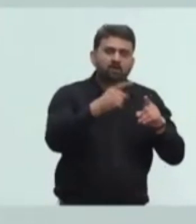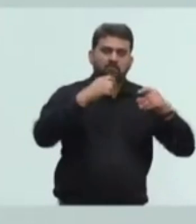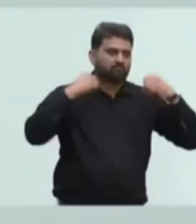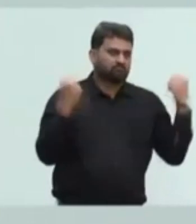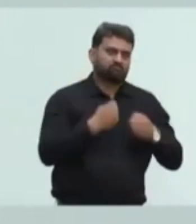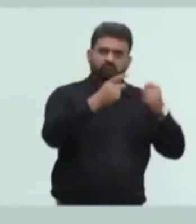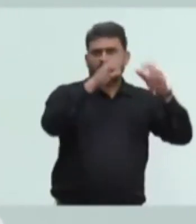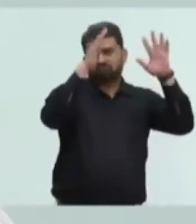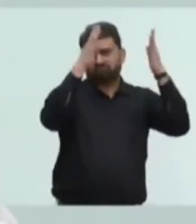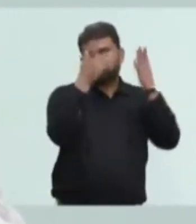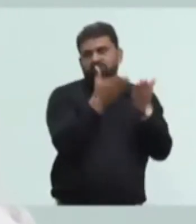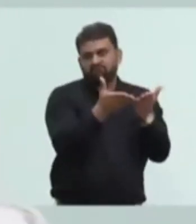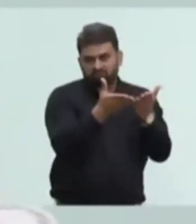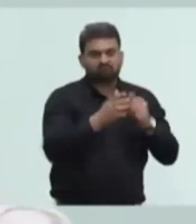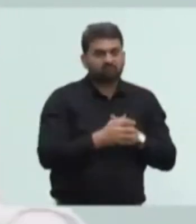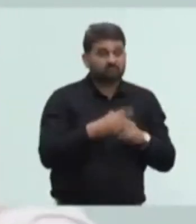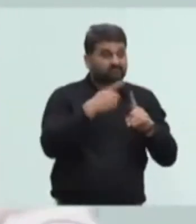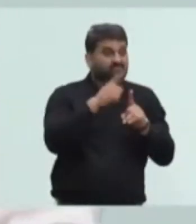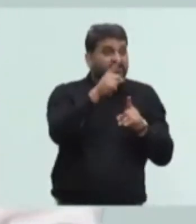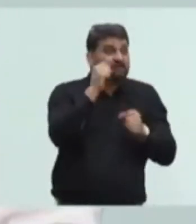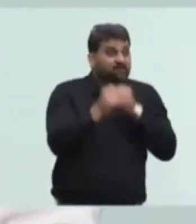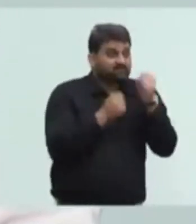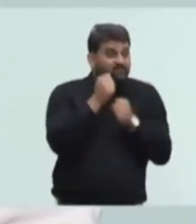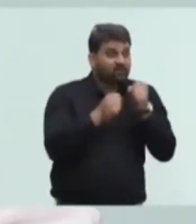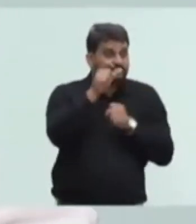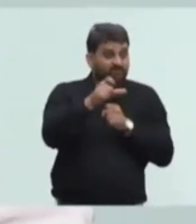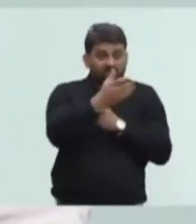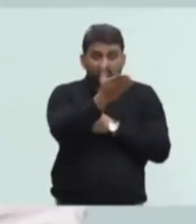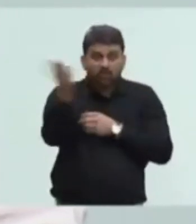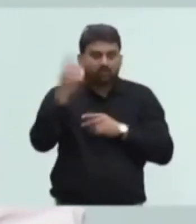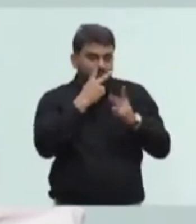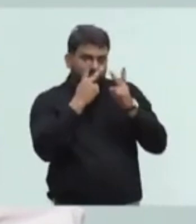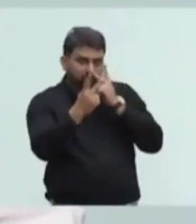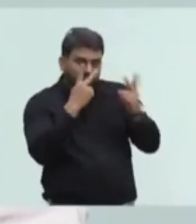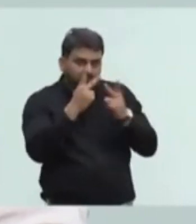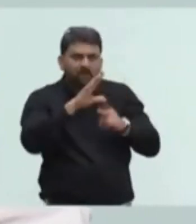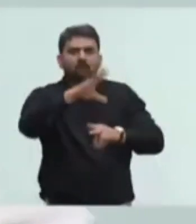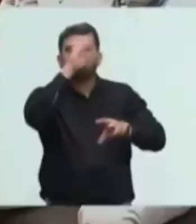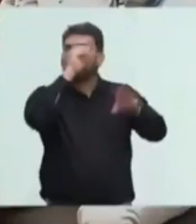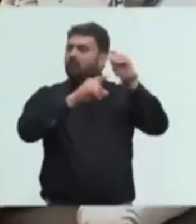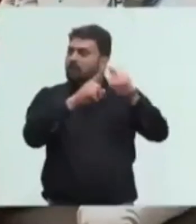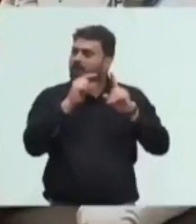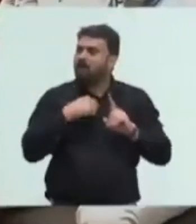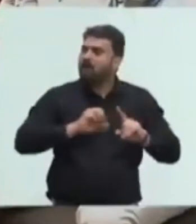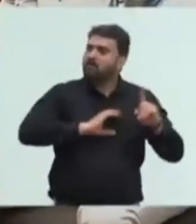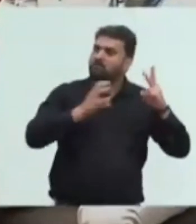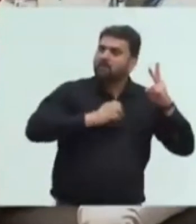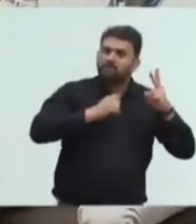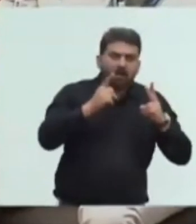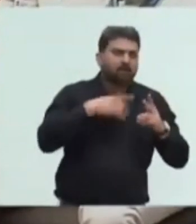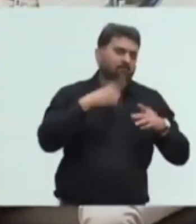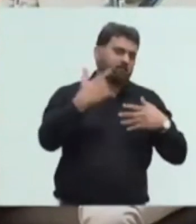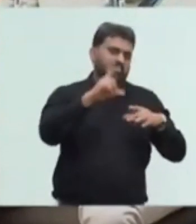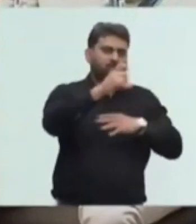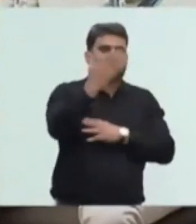और इस लिए कि खिलाड़ी जगत इस बात को समझेगा अब से शिकायत